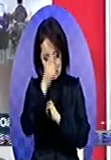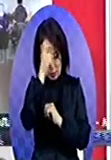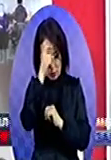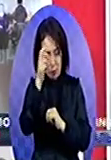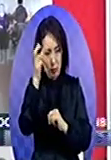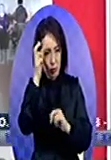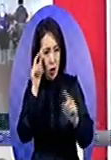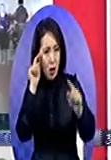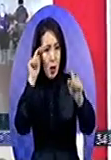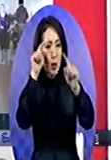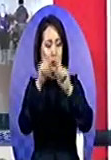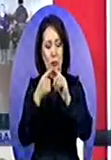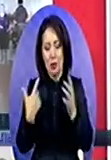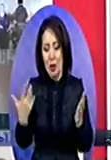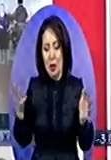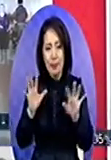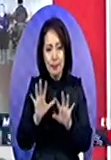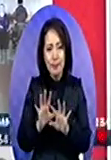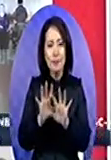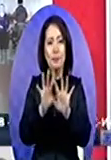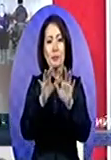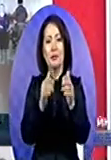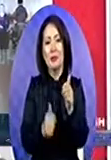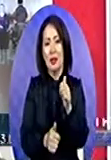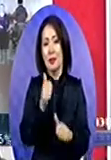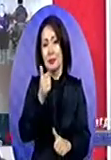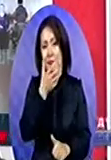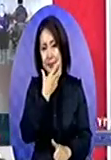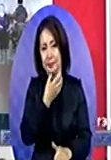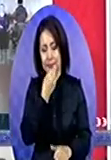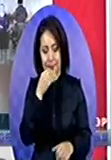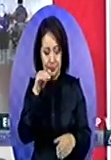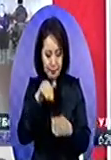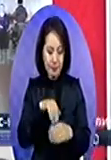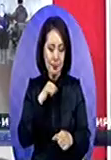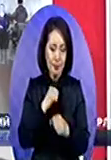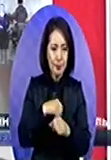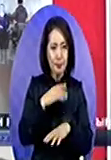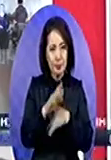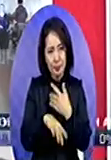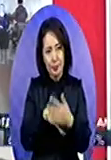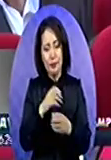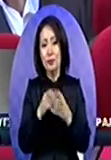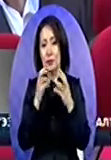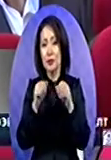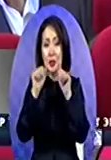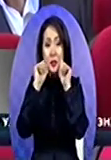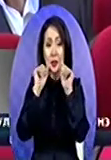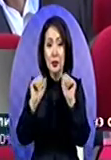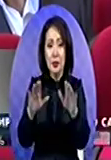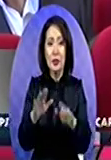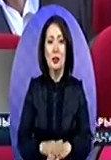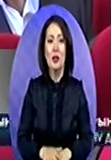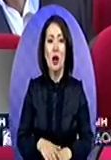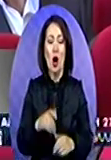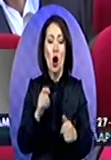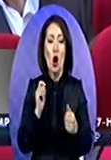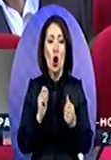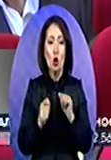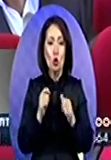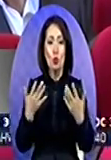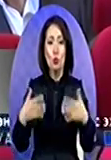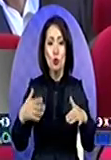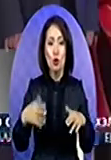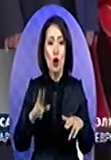үед бүгдээрээ хамтдаа амжилттай сайхан ажил бүтээлээ төрөвцгээр гэж өрөөд Хөгжим бүжгийн коллеж Монгол